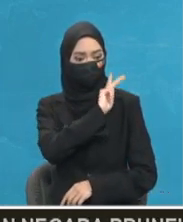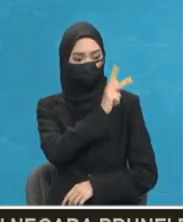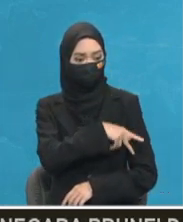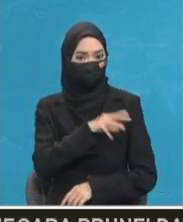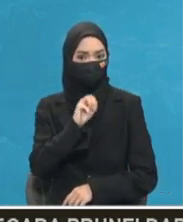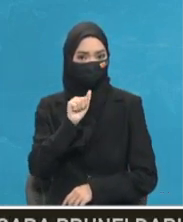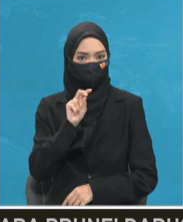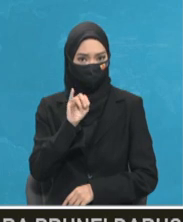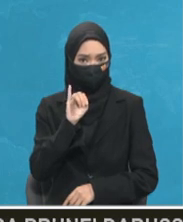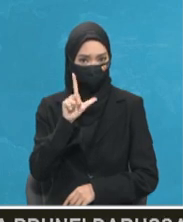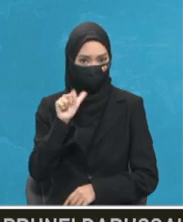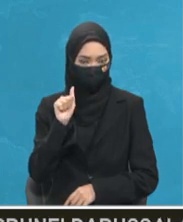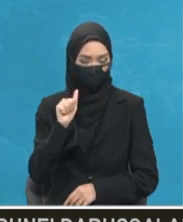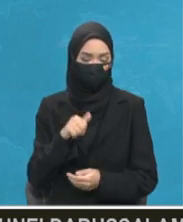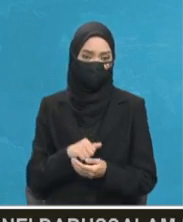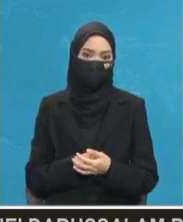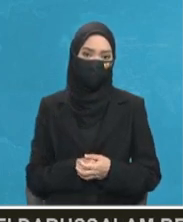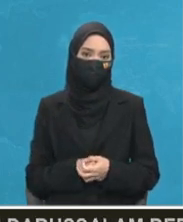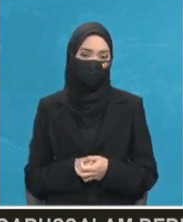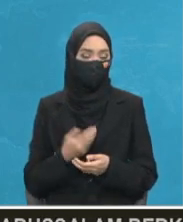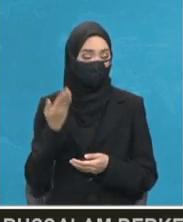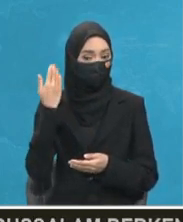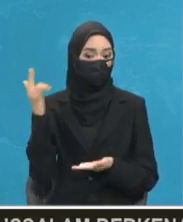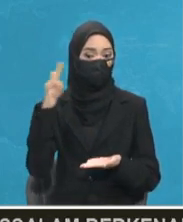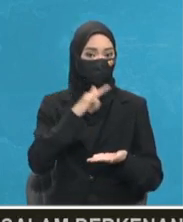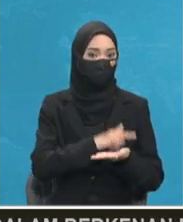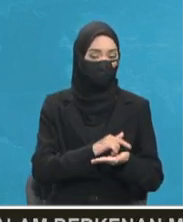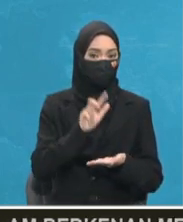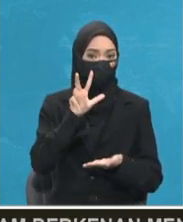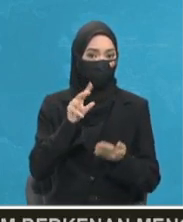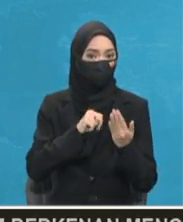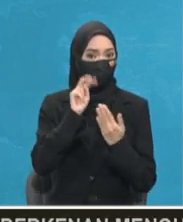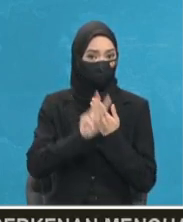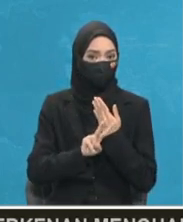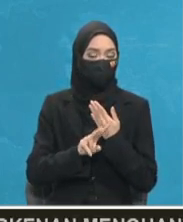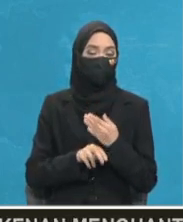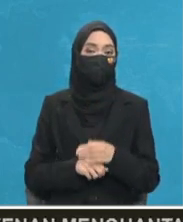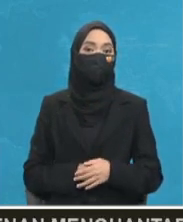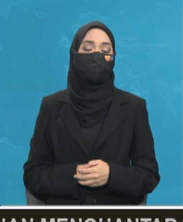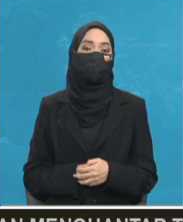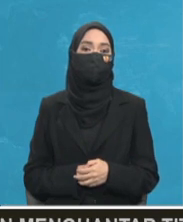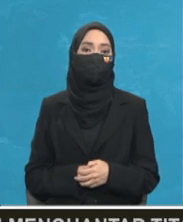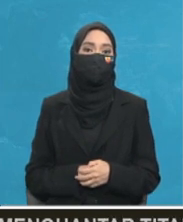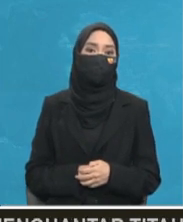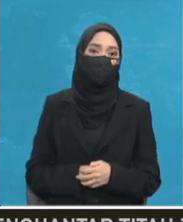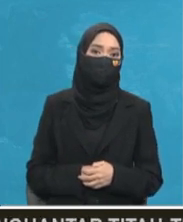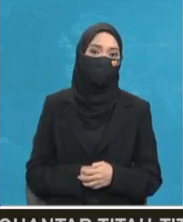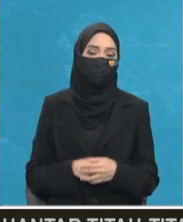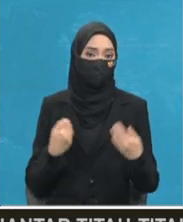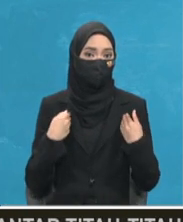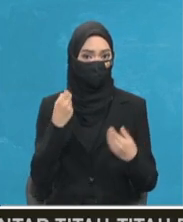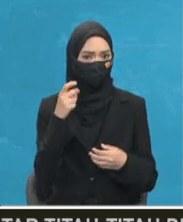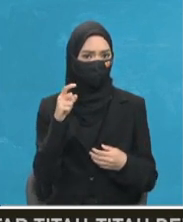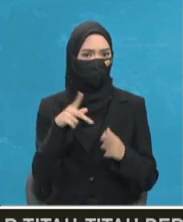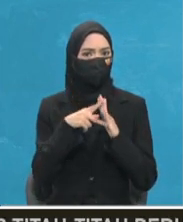penerbangan diraja Brunei 084 pada 3 Nov 21 manakala terdapat 11 cash